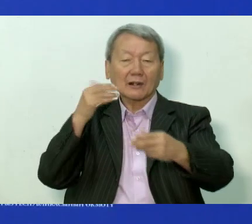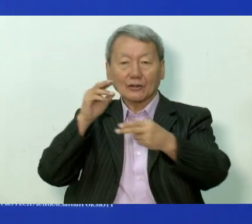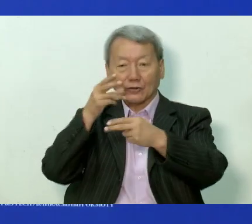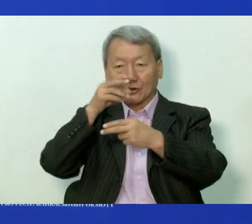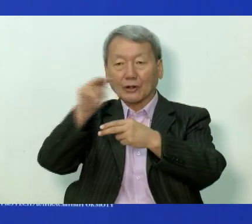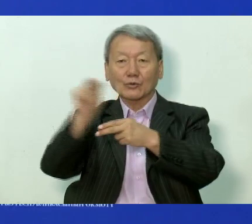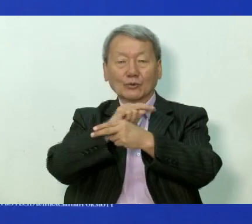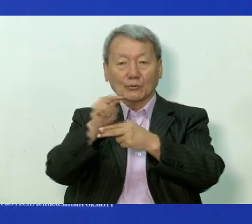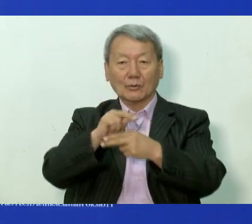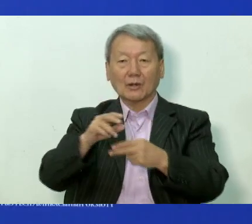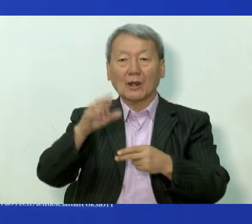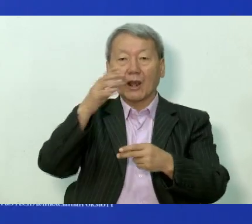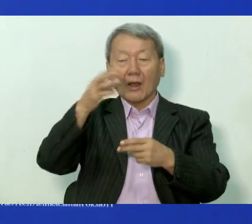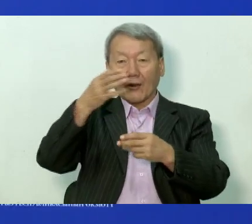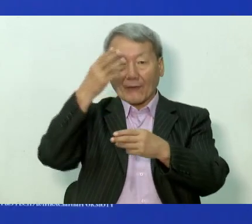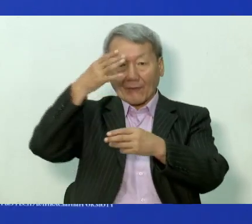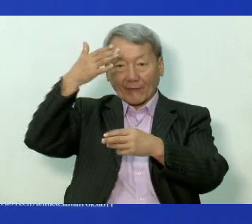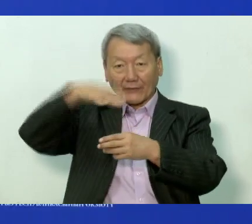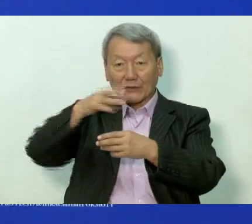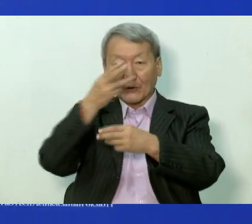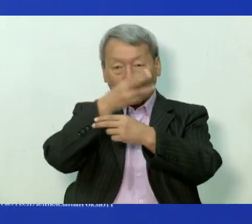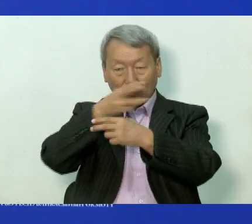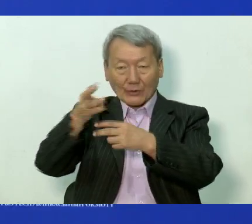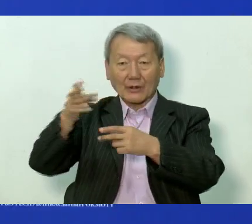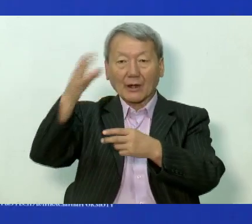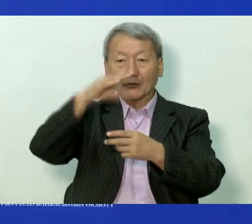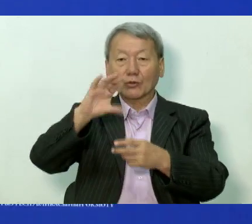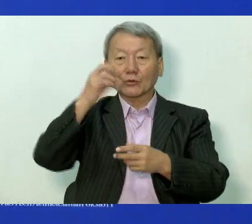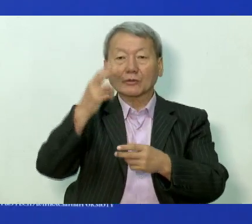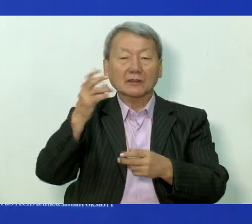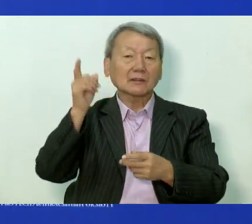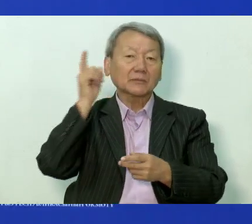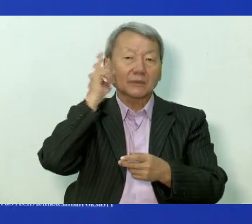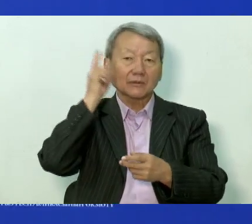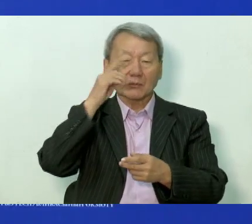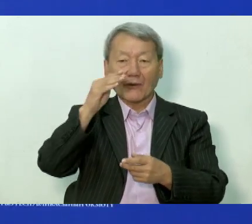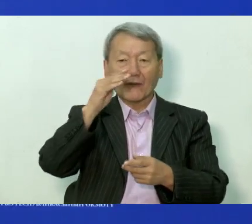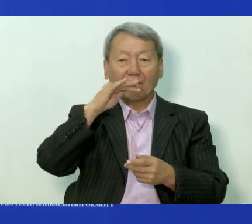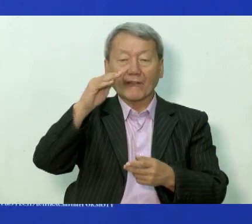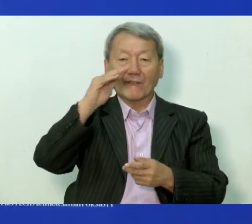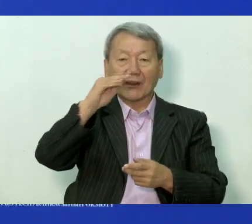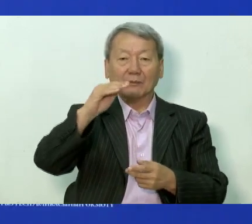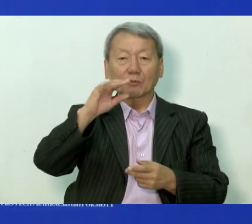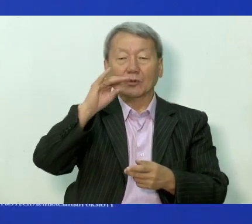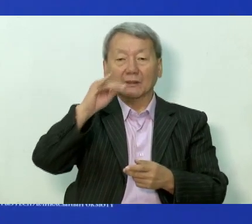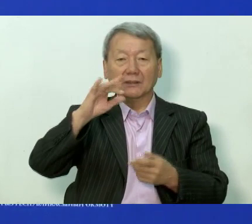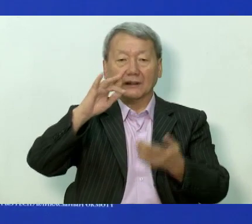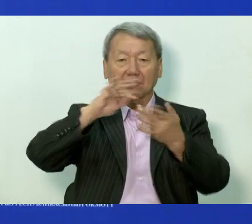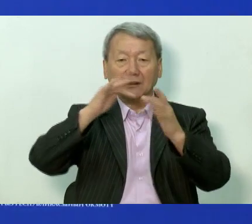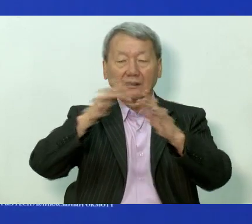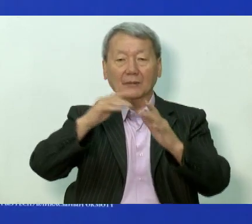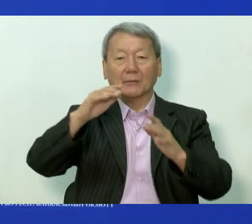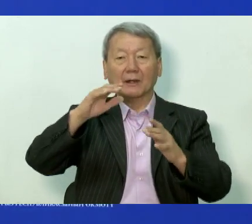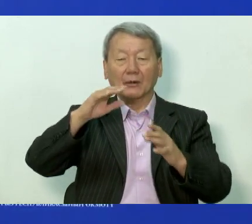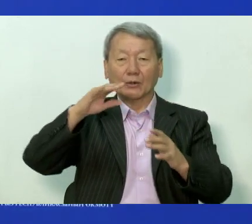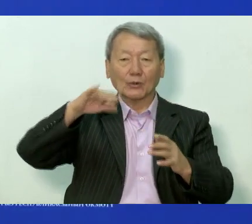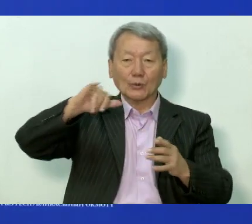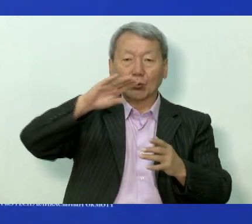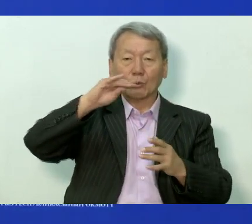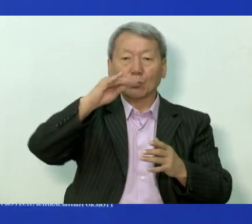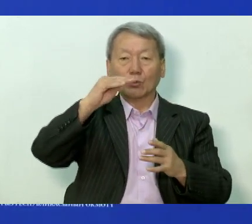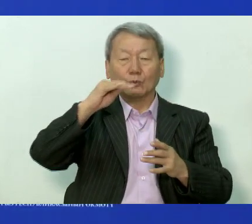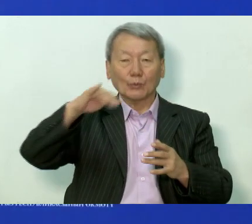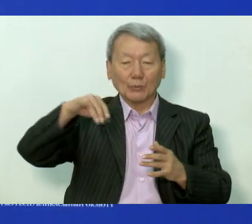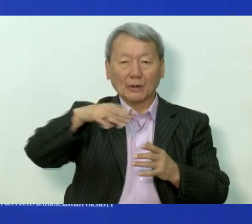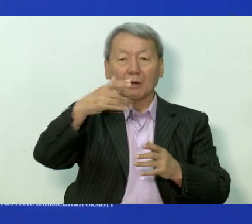COVID. Видеоролики размещены на соцсетях Facebook, Twitter, Instagram, YouTube, а также на